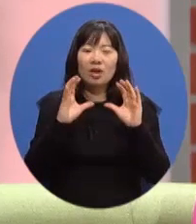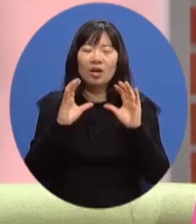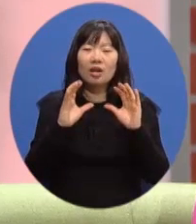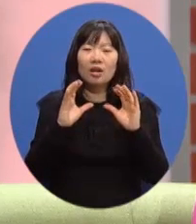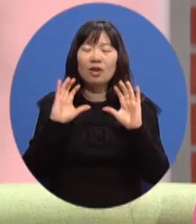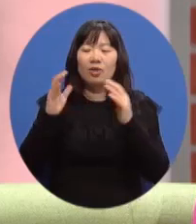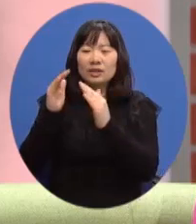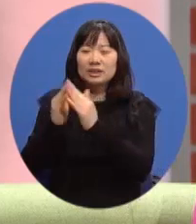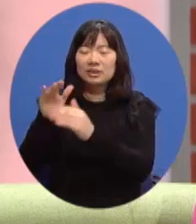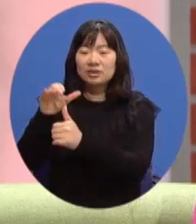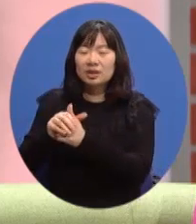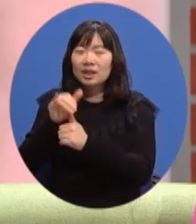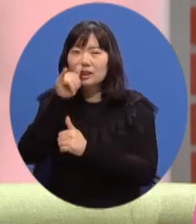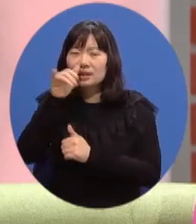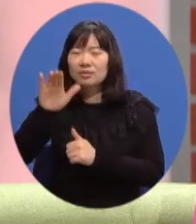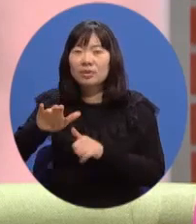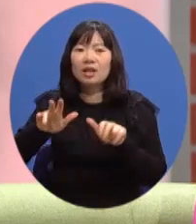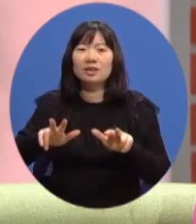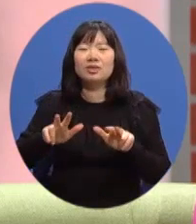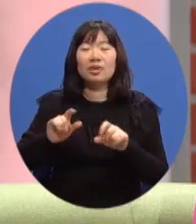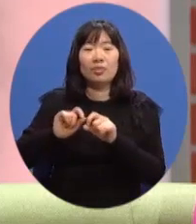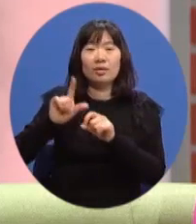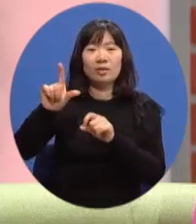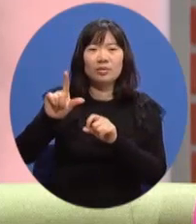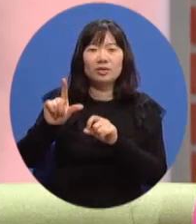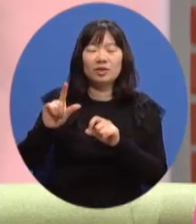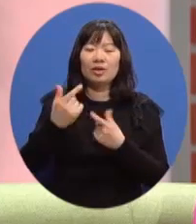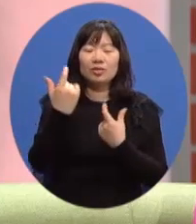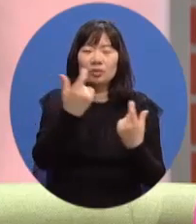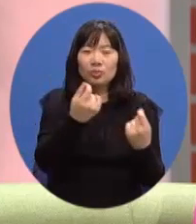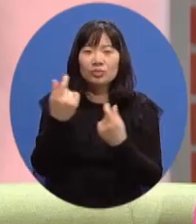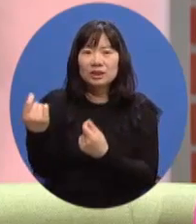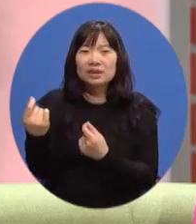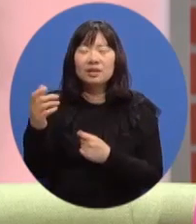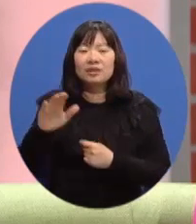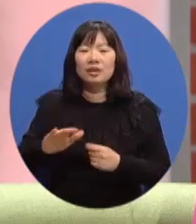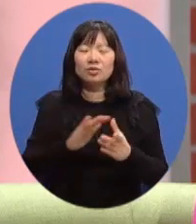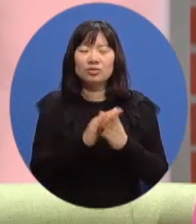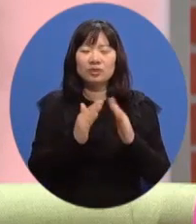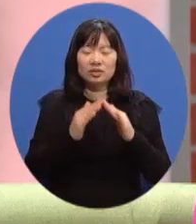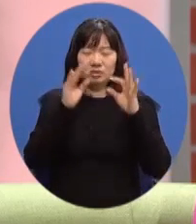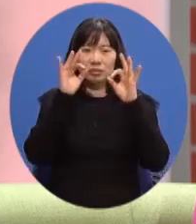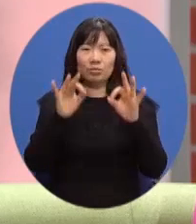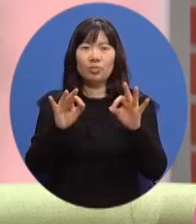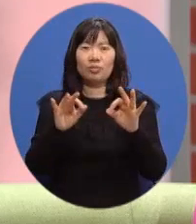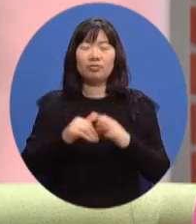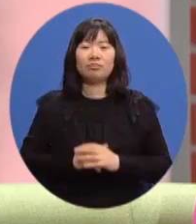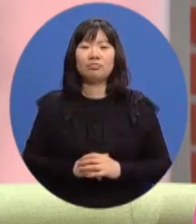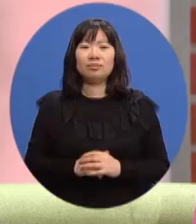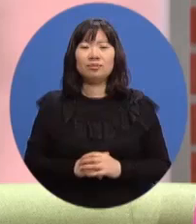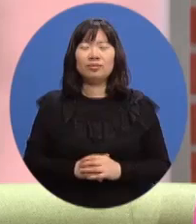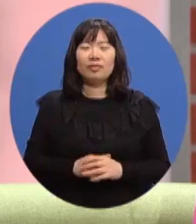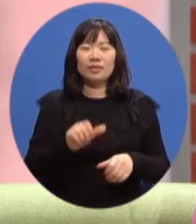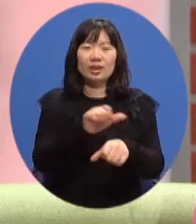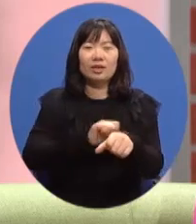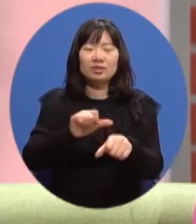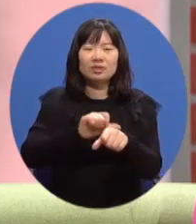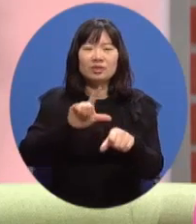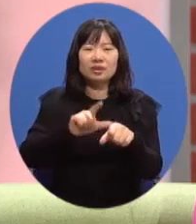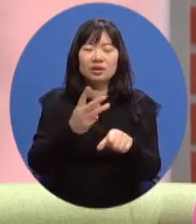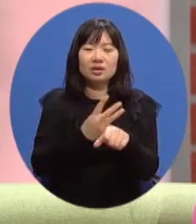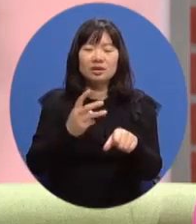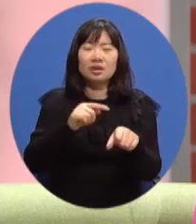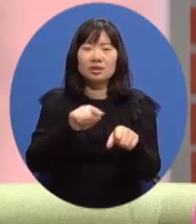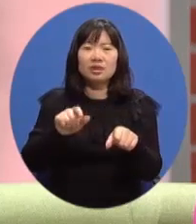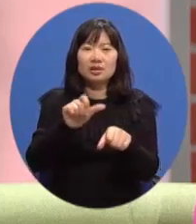하고 있지만 네. 요즘엔 그게 이제 거의 동일시 되는데 유치원 같은 경우도 5시간, 뭐